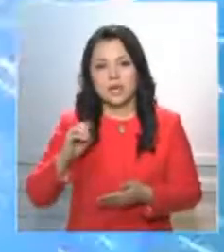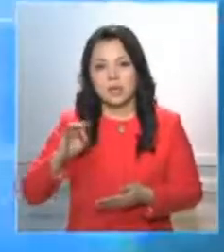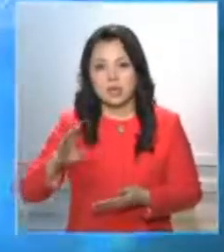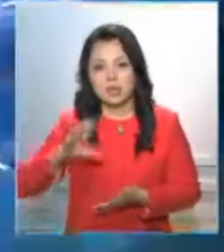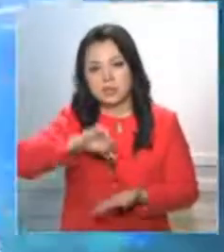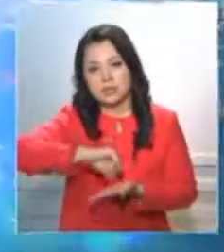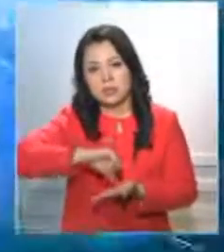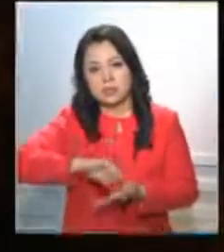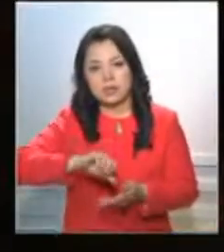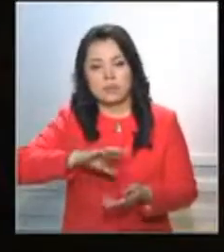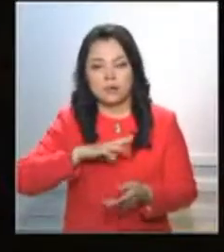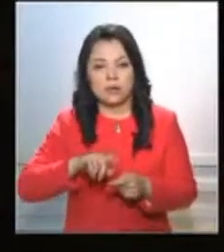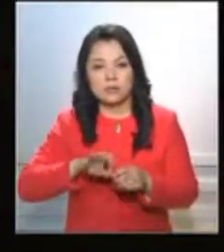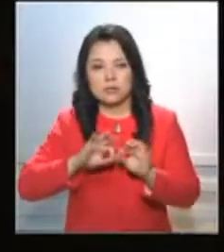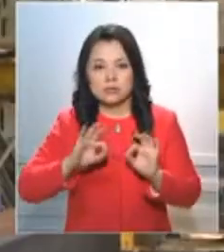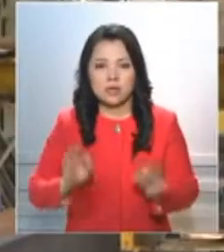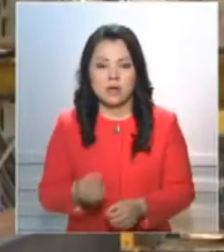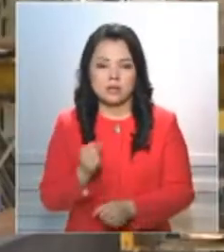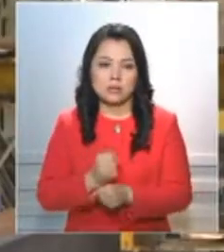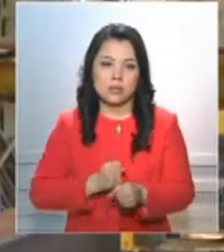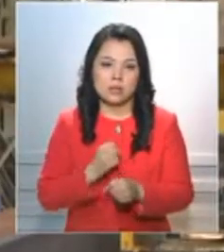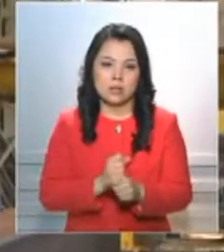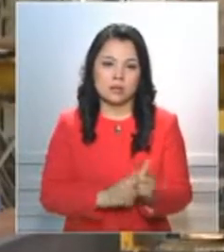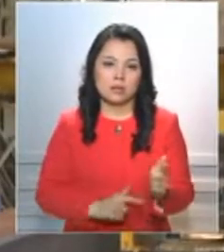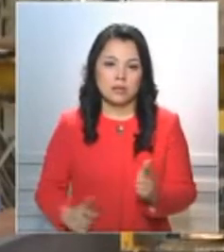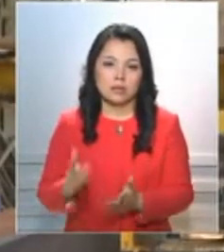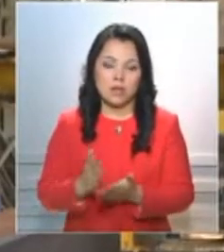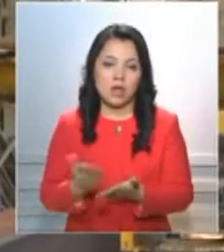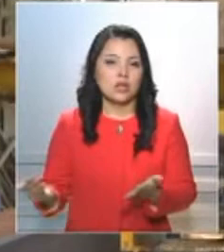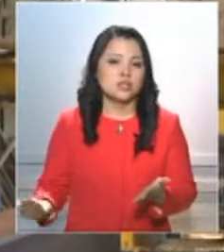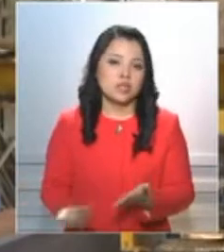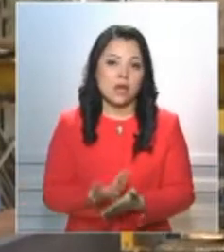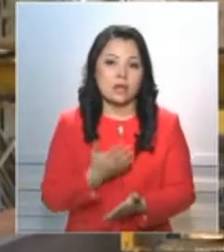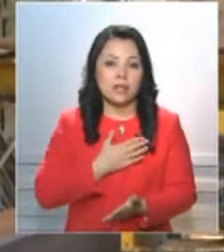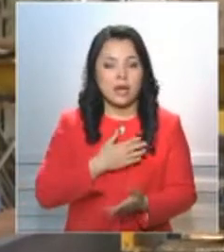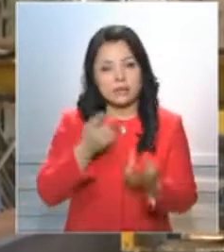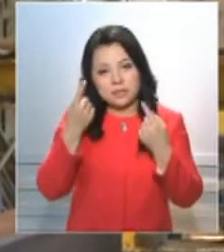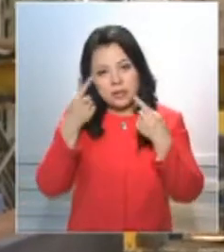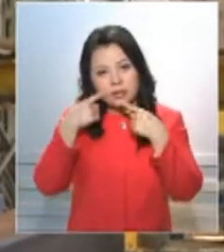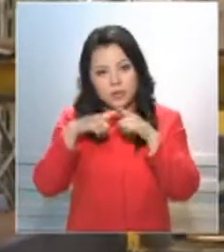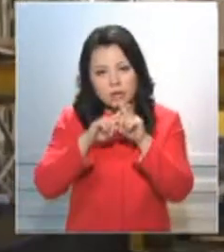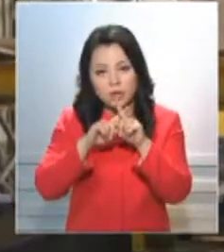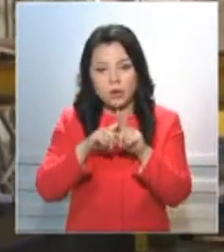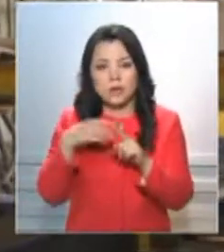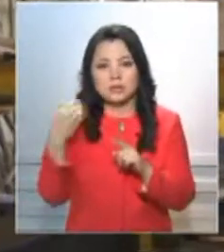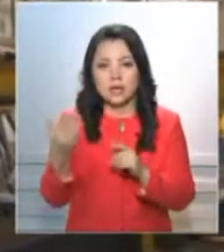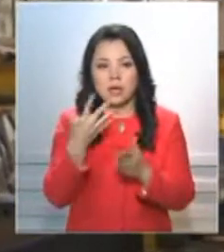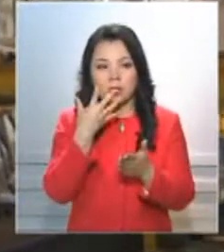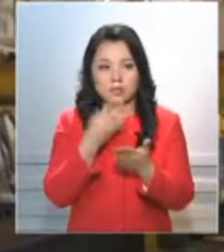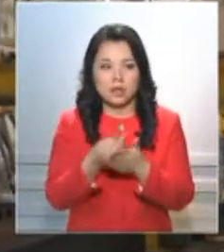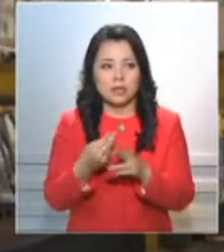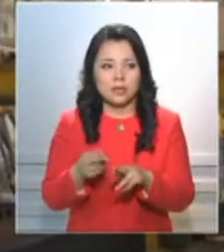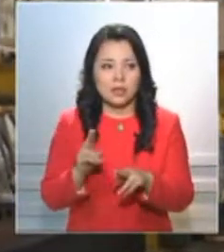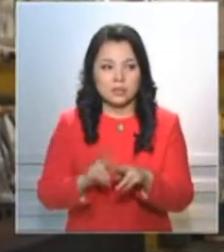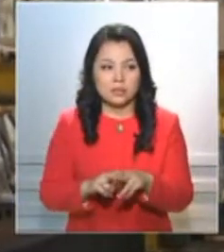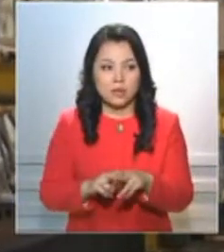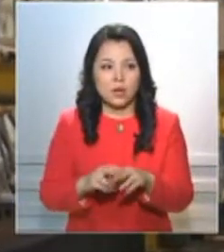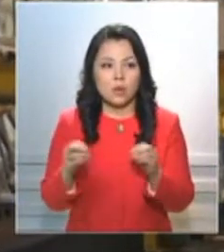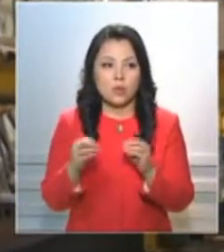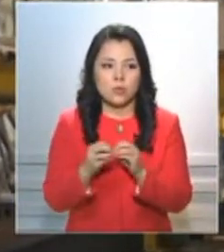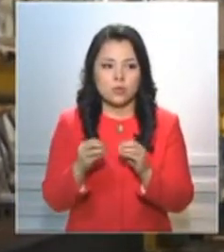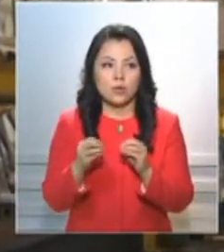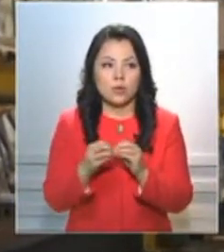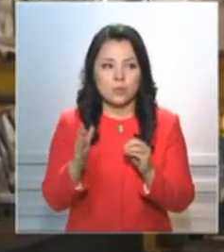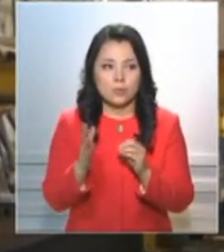қиынға соқпапты. Жаңа технологияның арқасында біз күніне 10-15